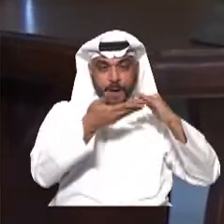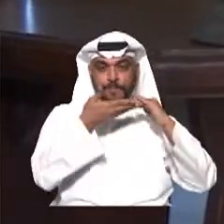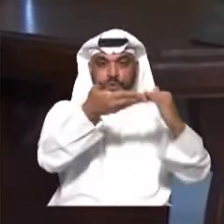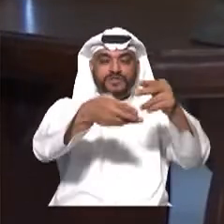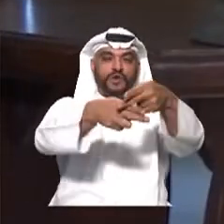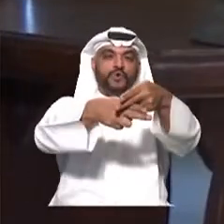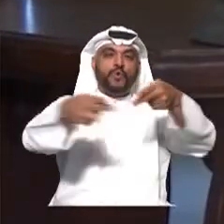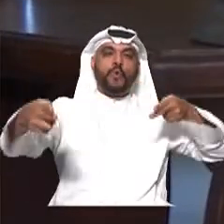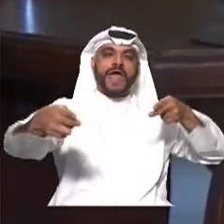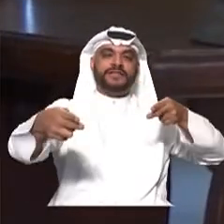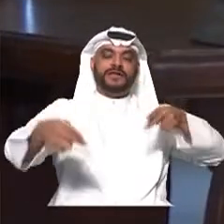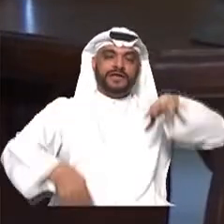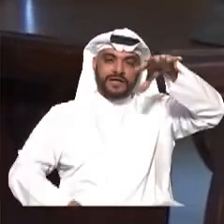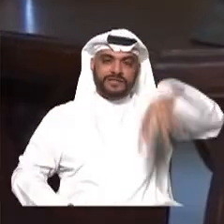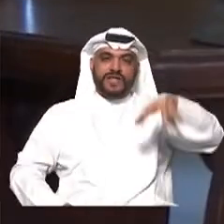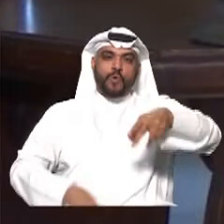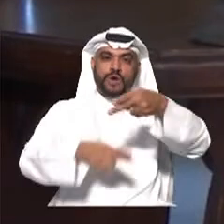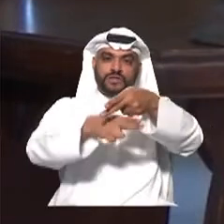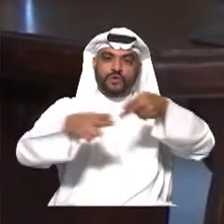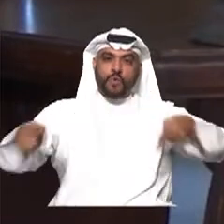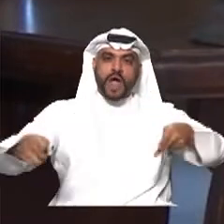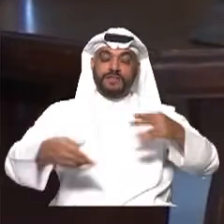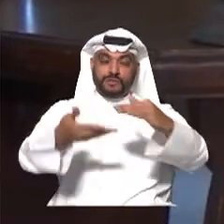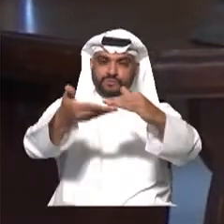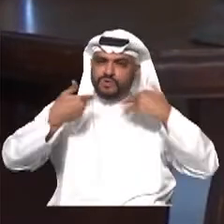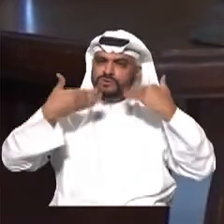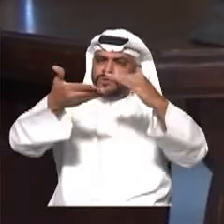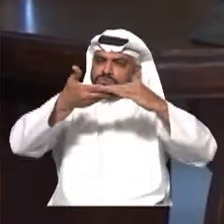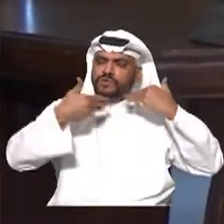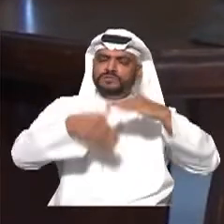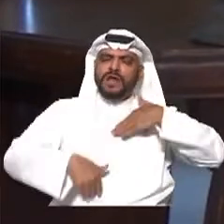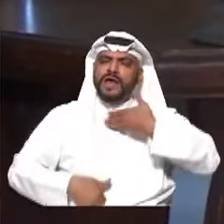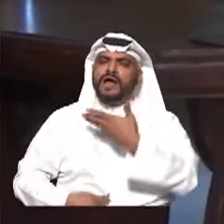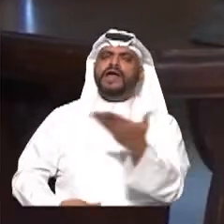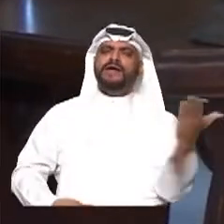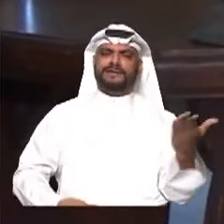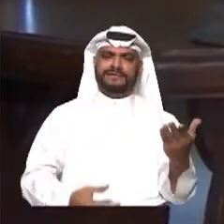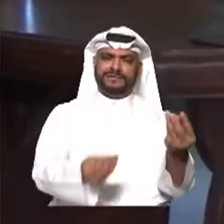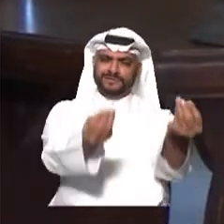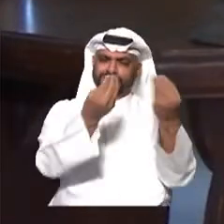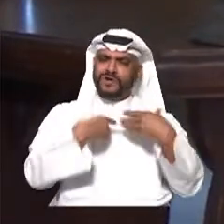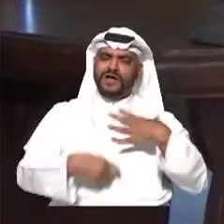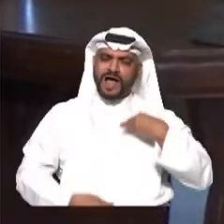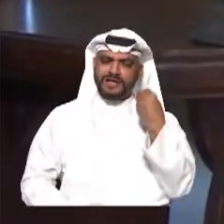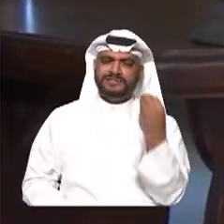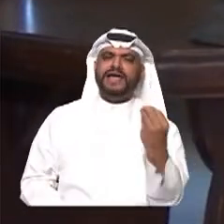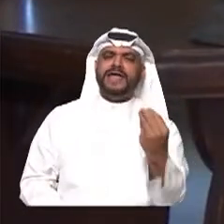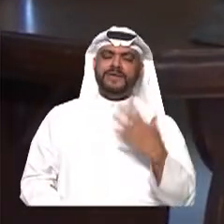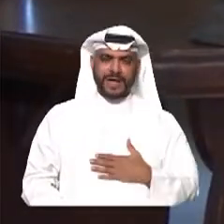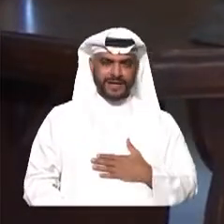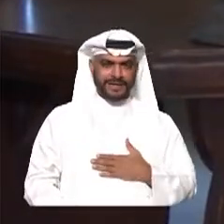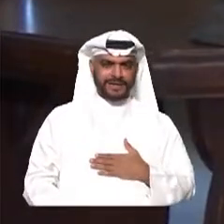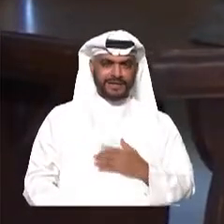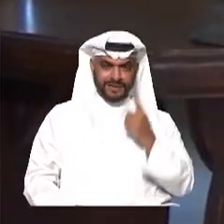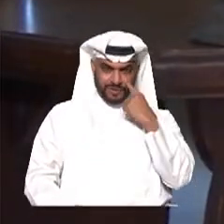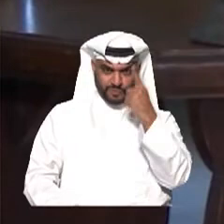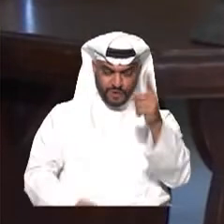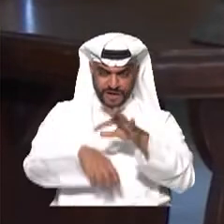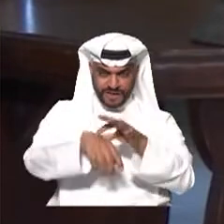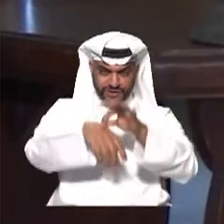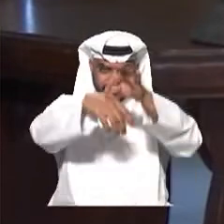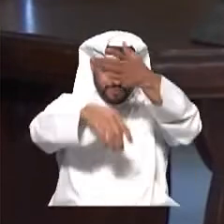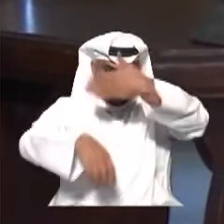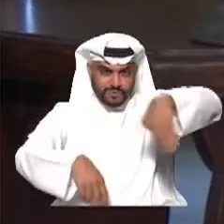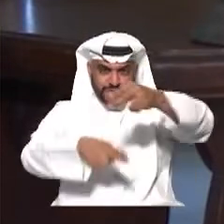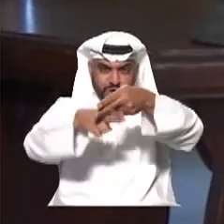في الكويت. الكويت دولة لا تستأهل منا إلا كل الخير وكل النظرة الطيبة. ولو ندرس التركيبة السكانية في